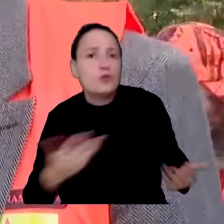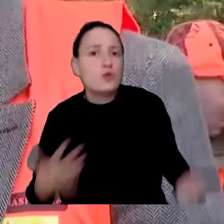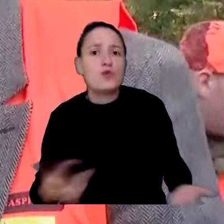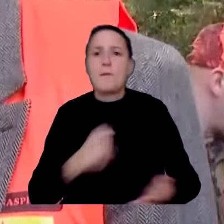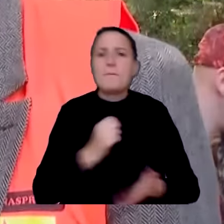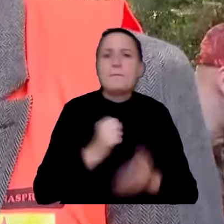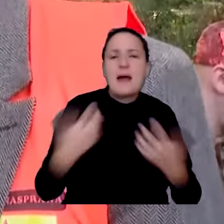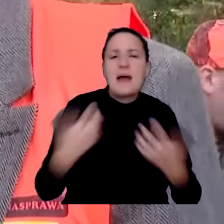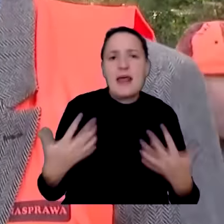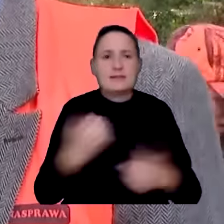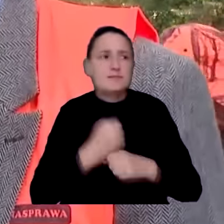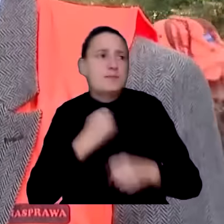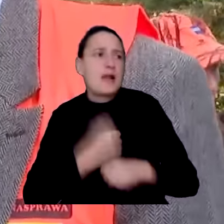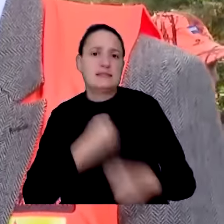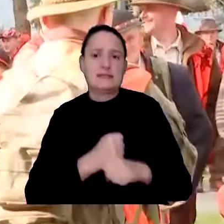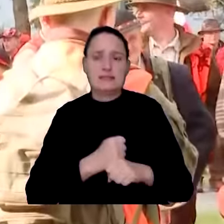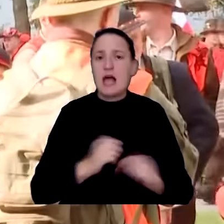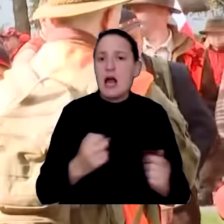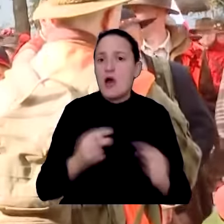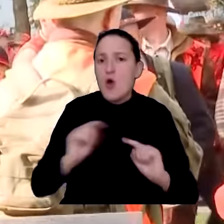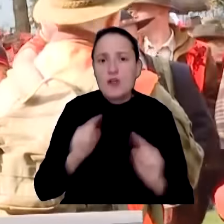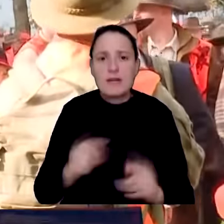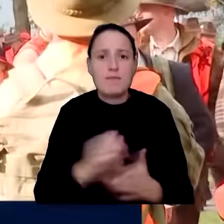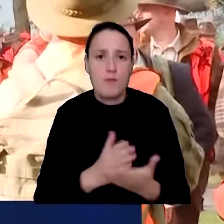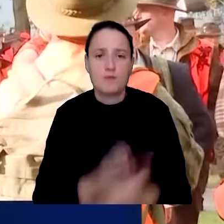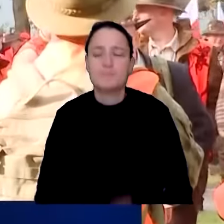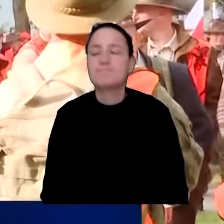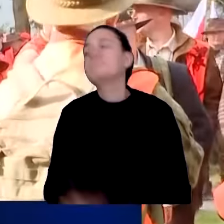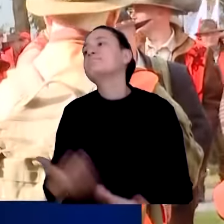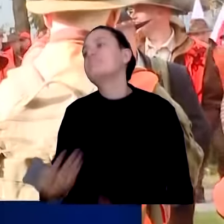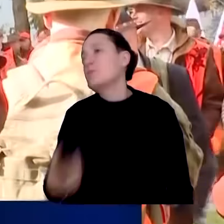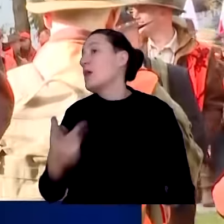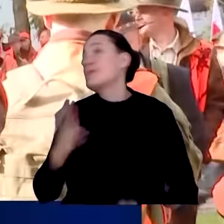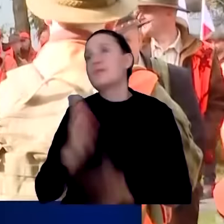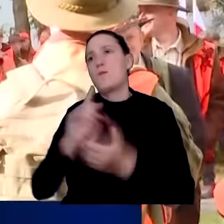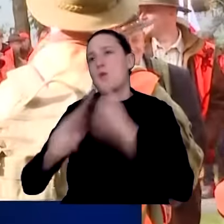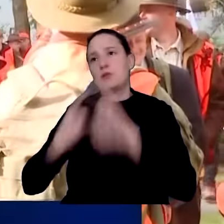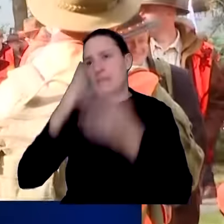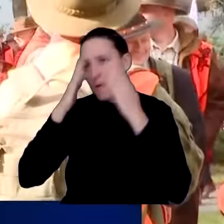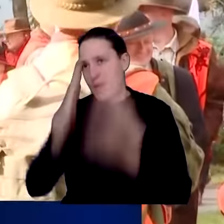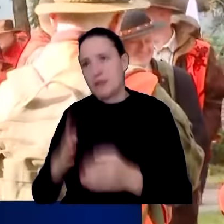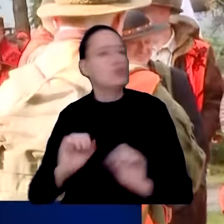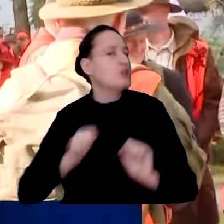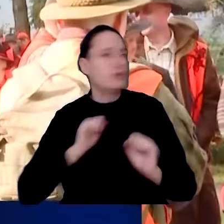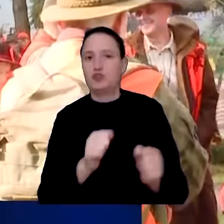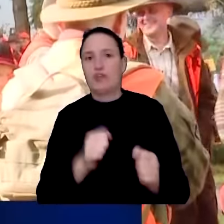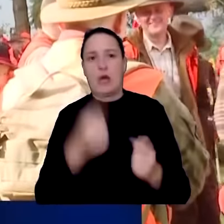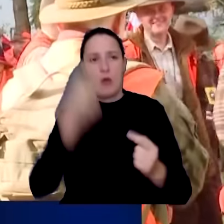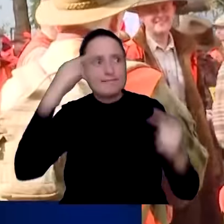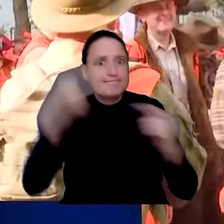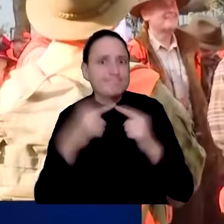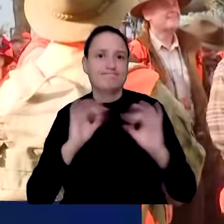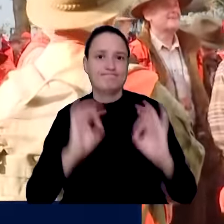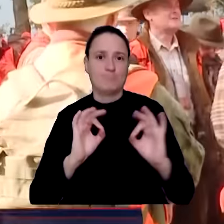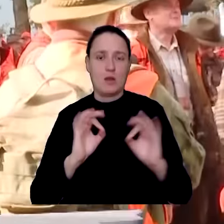własnymi rękoma, organizowali sprzęt, organizowali pomoc. Niestety, zbija się tylko i wyłącznie kapitał polityczny, a nie działa się zdroworozsądkowo. Ja tutaj nie